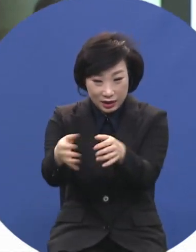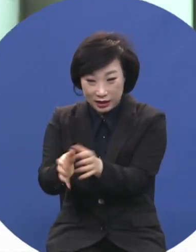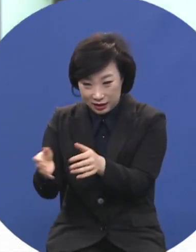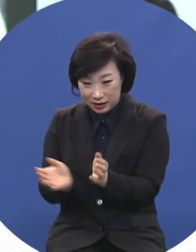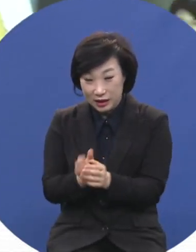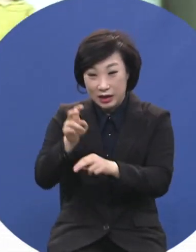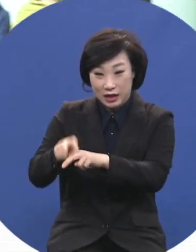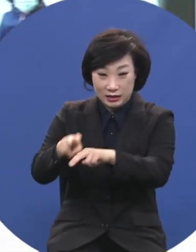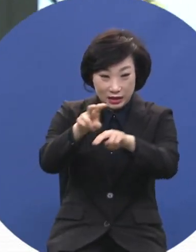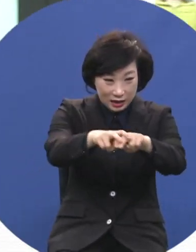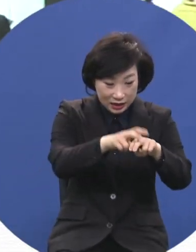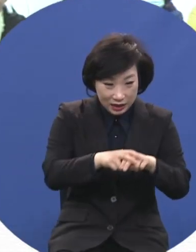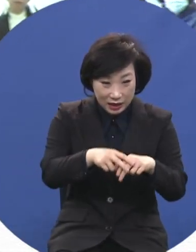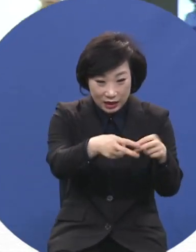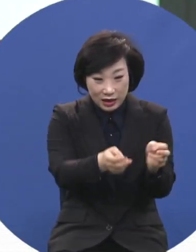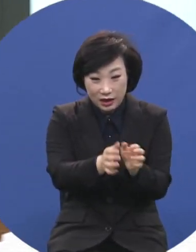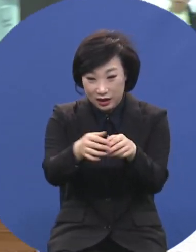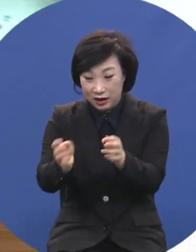축사하시고 띄워주니